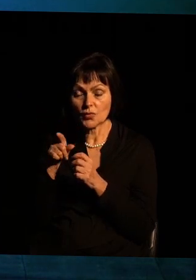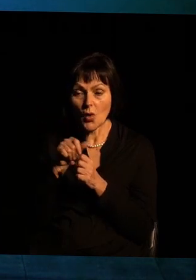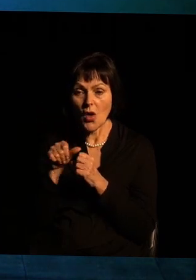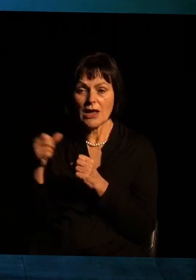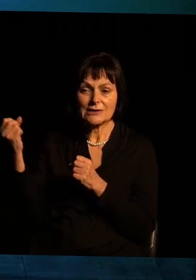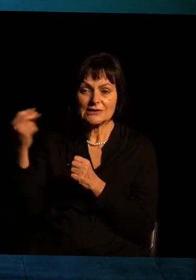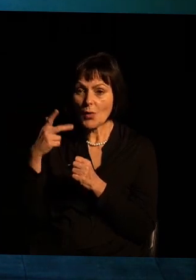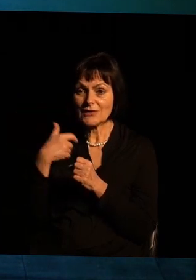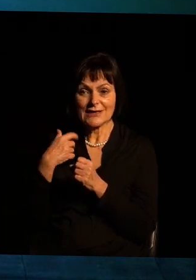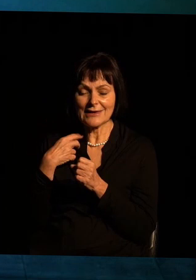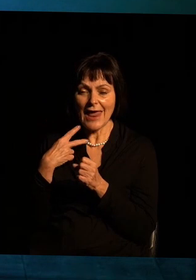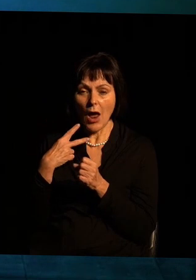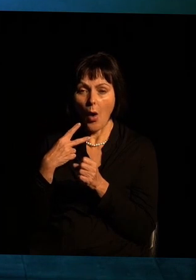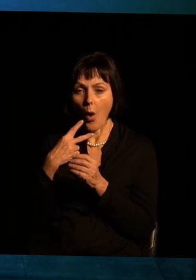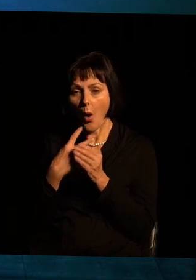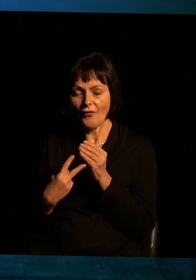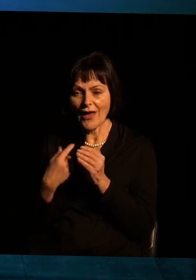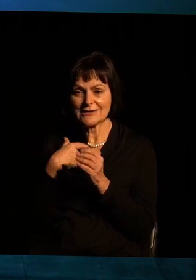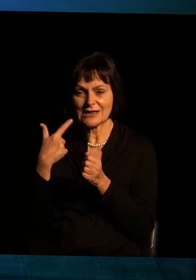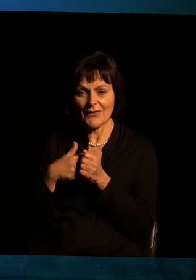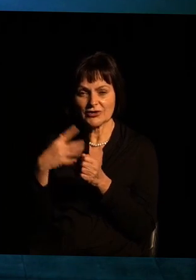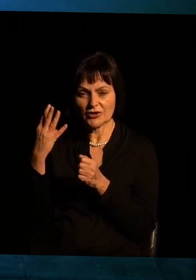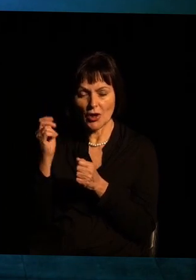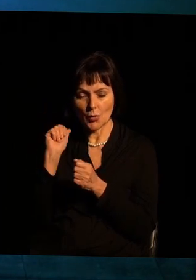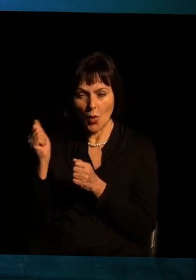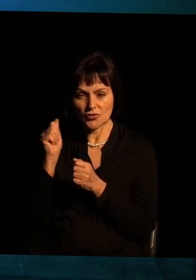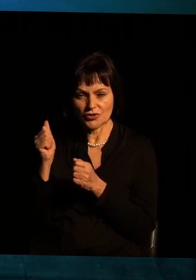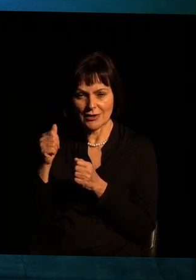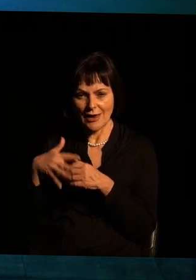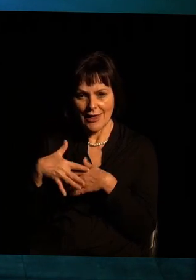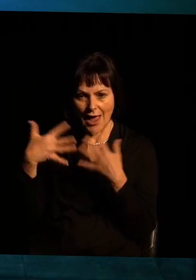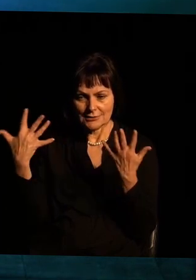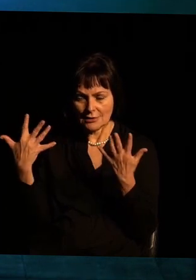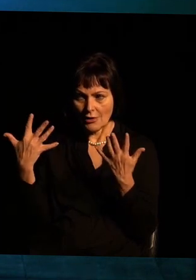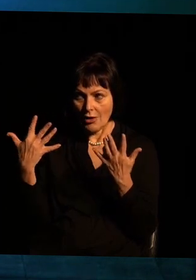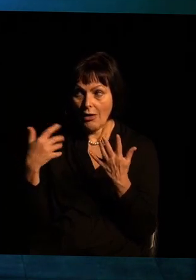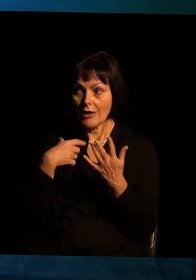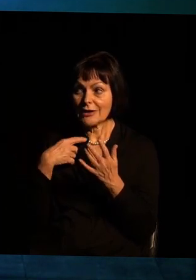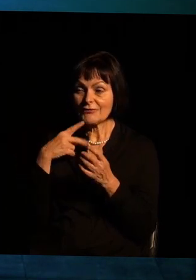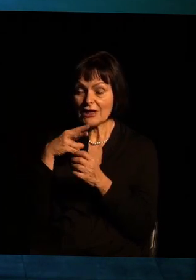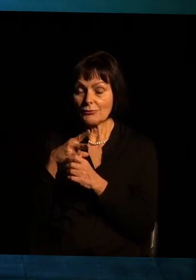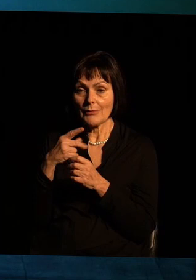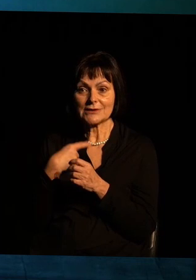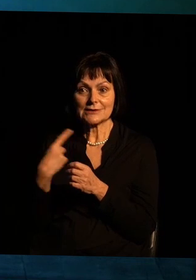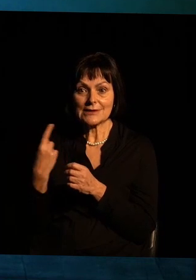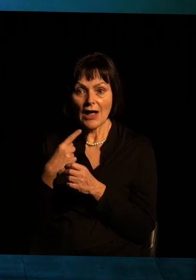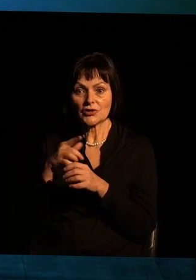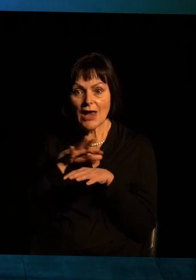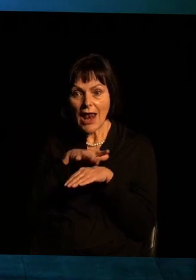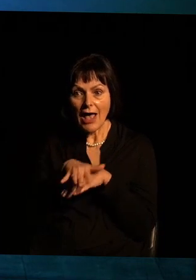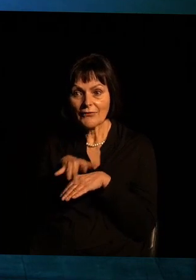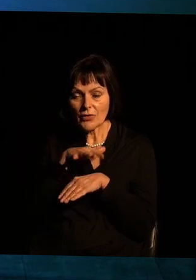to słońce nie zachodzi. Jest 20, prawie 4 godziny, jest widno. No i wszedłem w dużym zagrożeniu